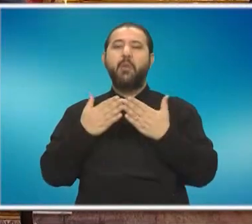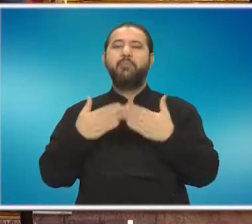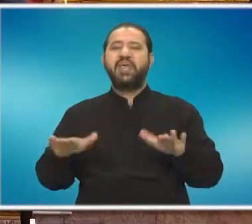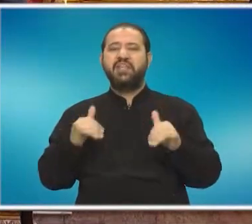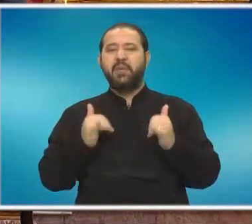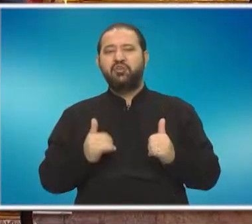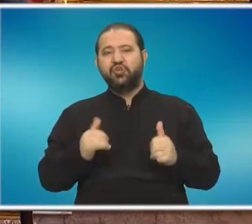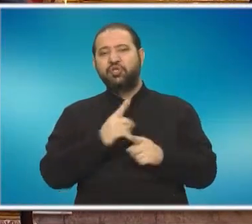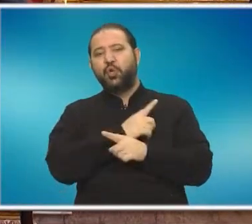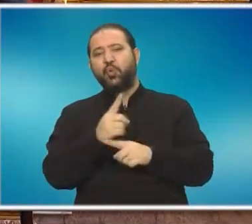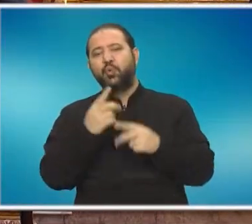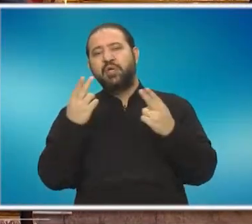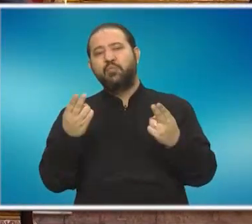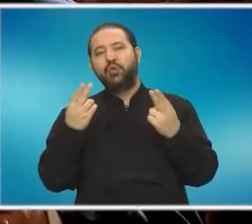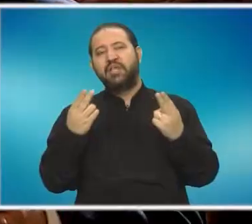ratezi momentele.